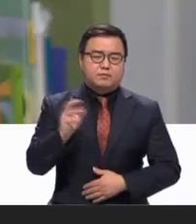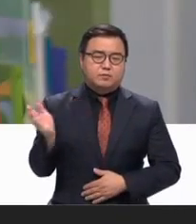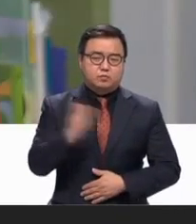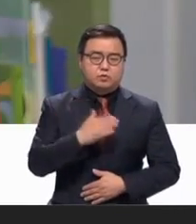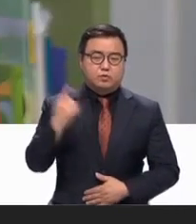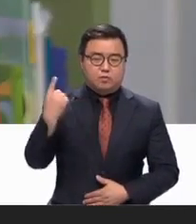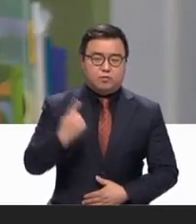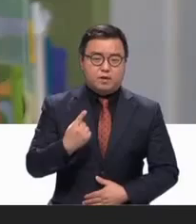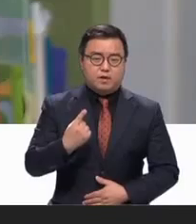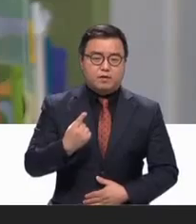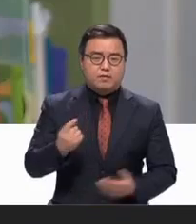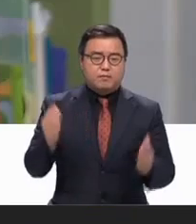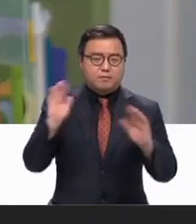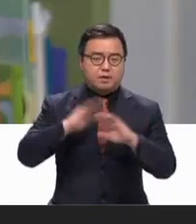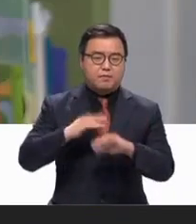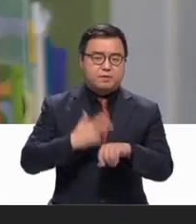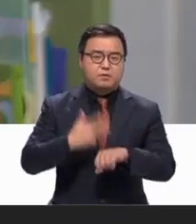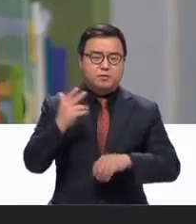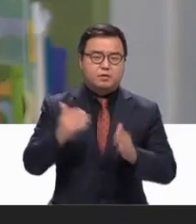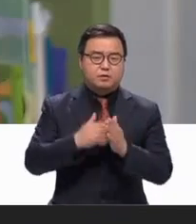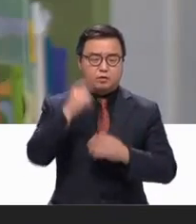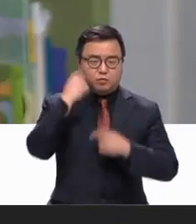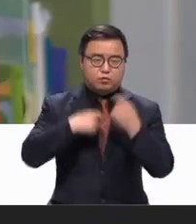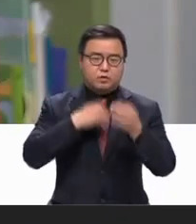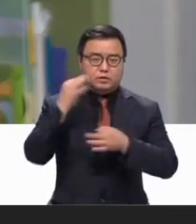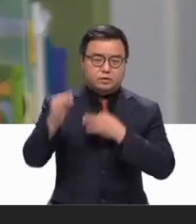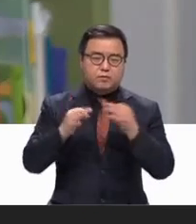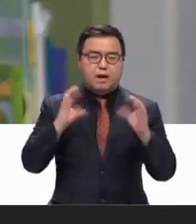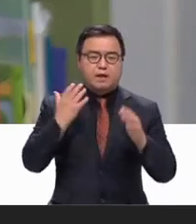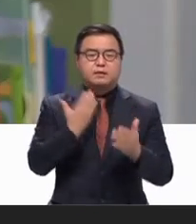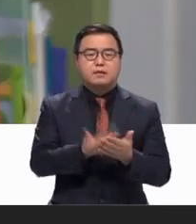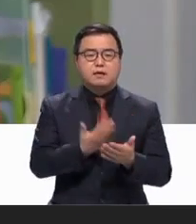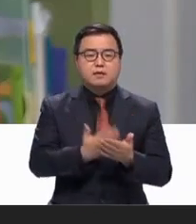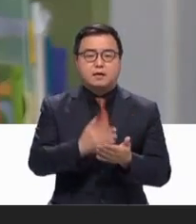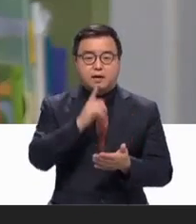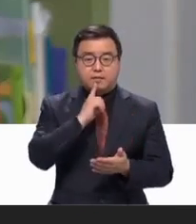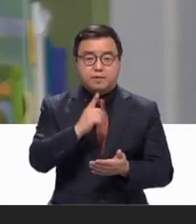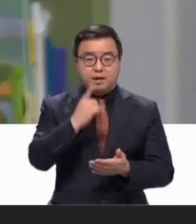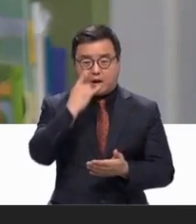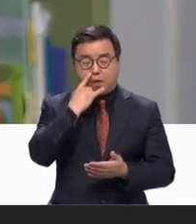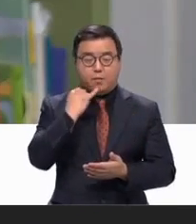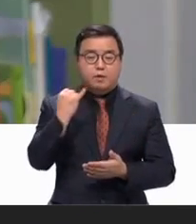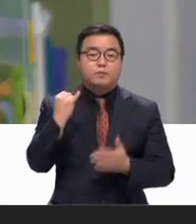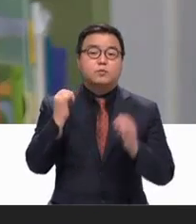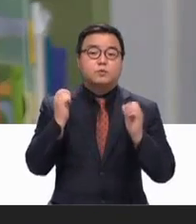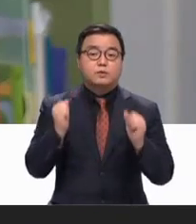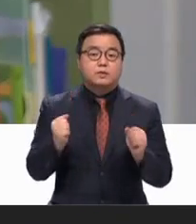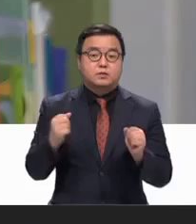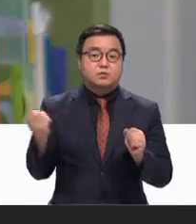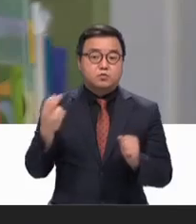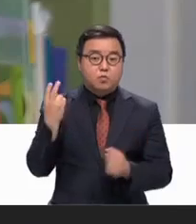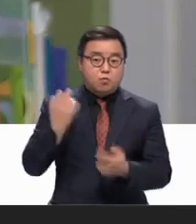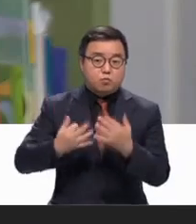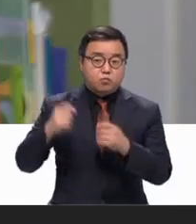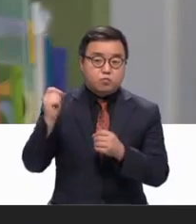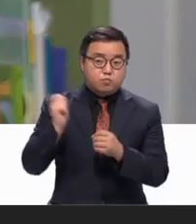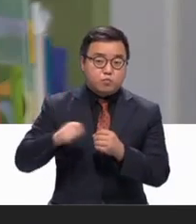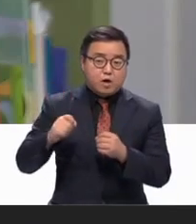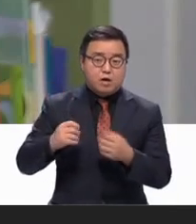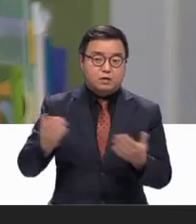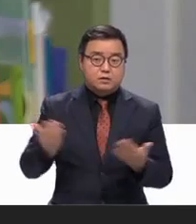7시까지 울면서 소리 지르면서 아이들 내놓으라고 소리 지르시는 어머님들도 계시기도 하고 불을 지르거나 하는 일이